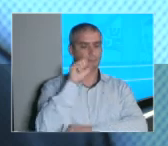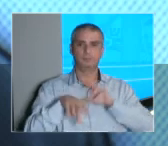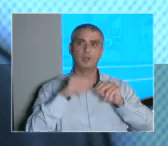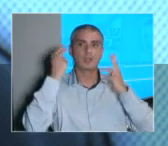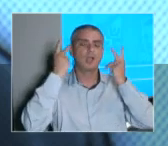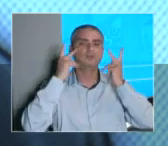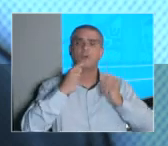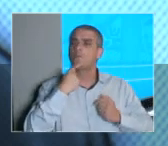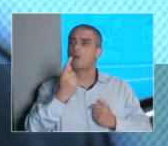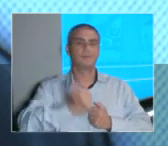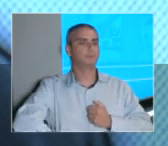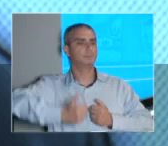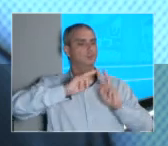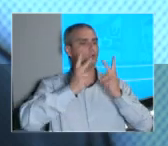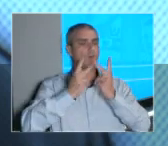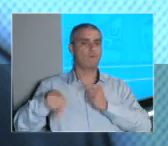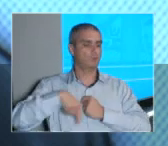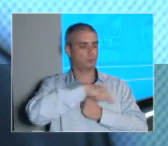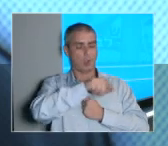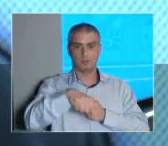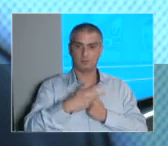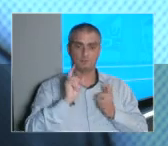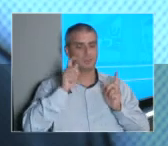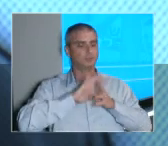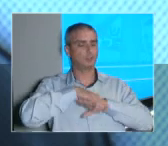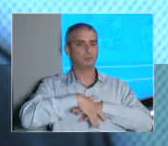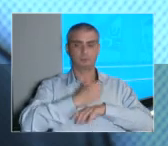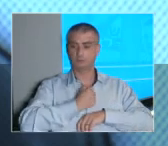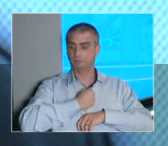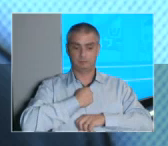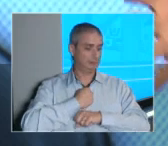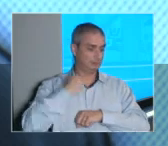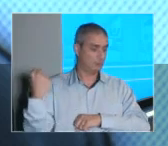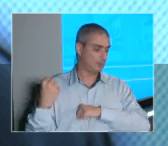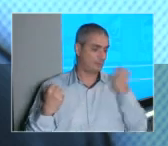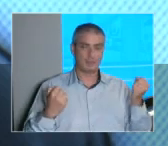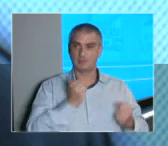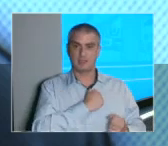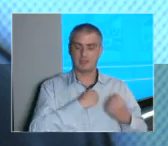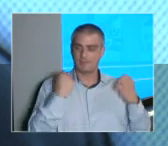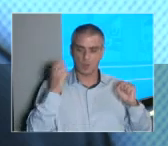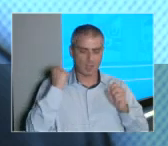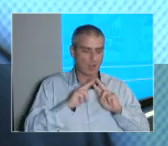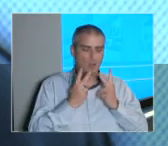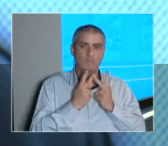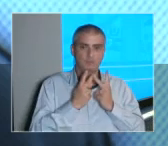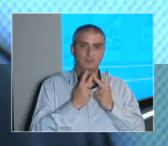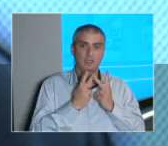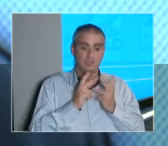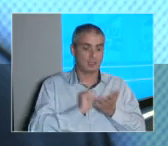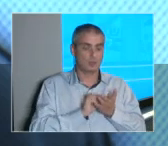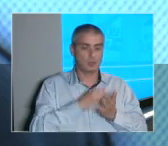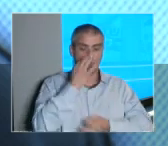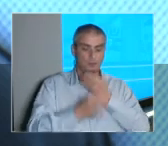היה חשוב מה אומרים ראשי הקבוצות נקרא להם. אנשי המשפיעים, בשמאל או בימין, בדתיים או בחילונים. הייתה קבוצה שעיתונאים